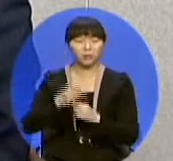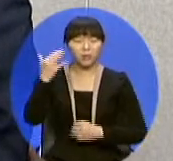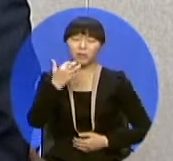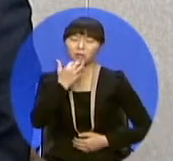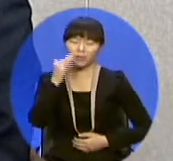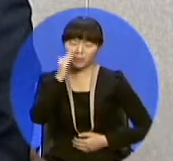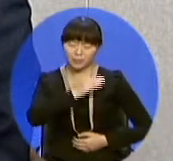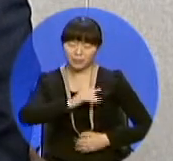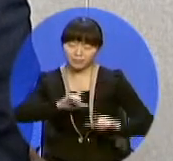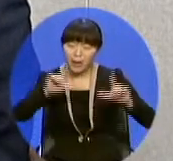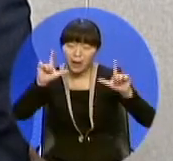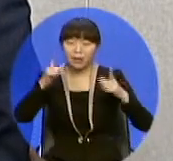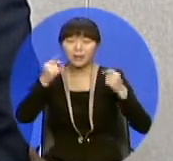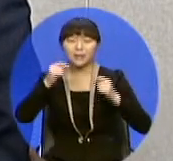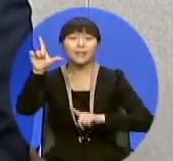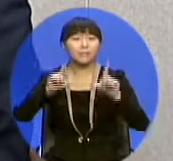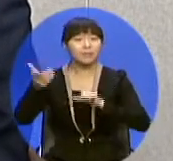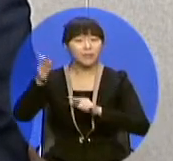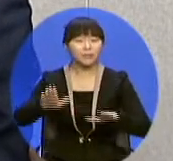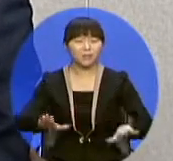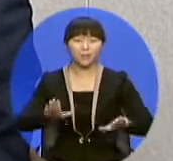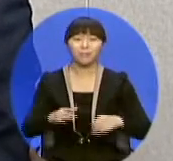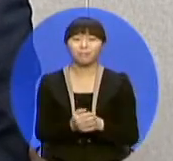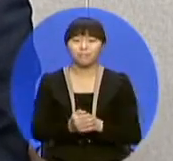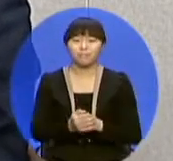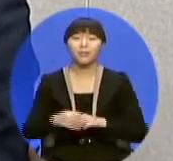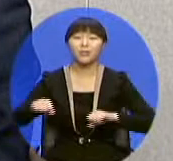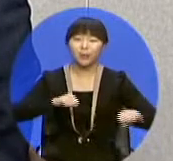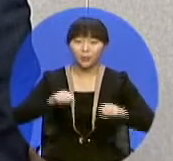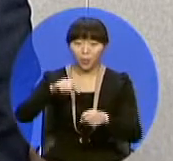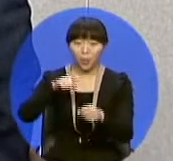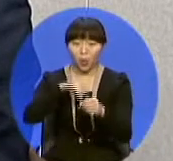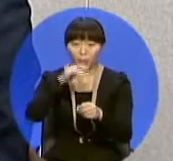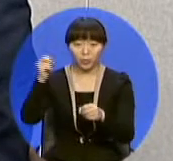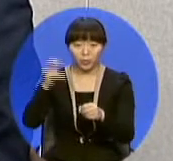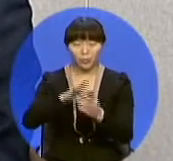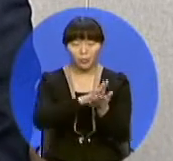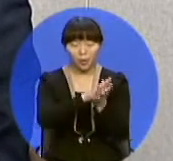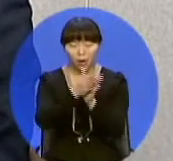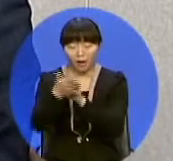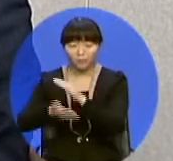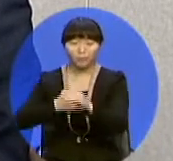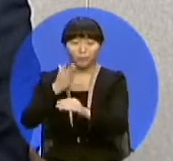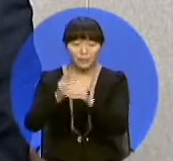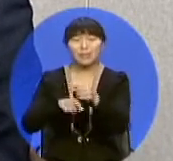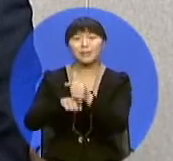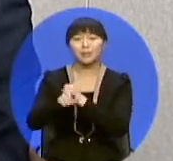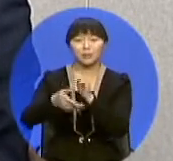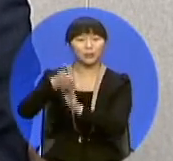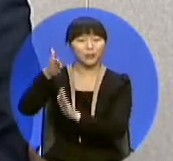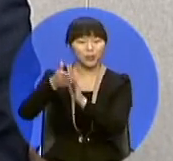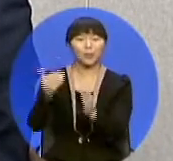서울의 베드타운이라는 그런 이미지였었는데 이제는 네. 역동적인 그런 변화의 그런 의미 있는